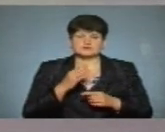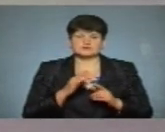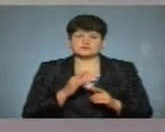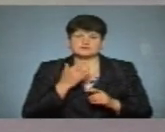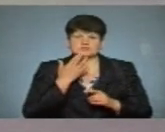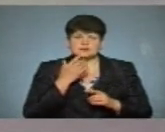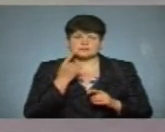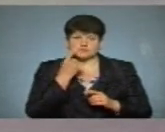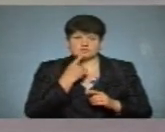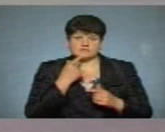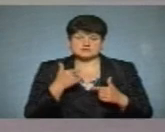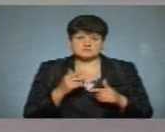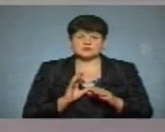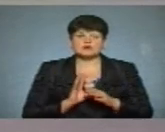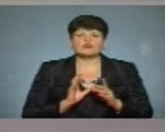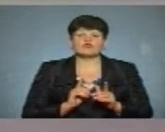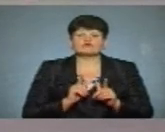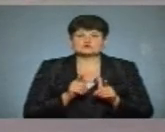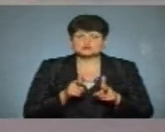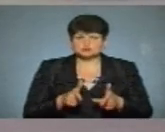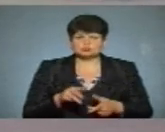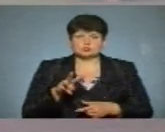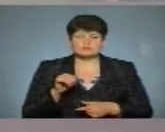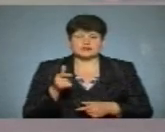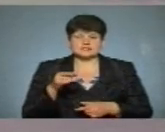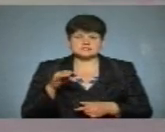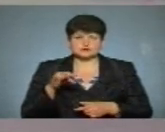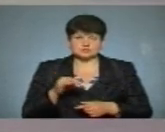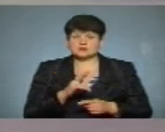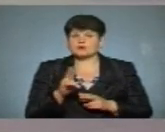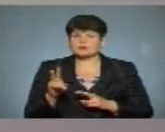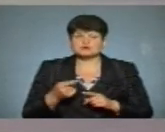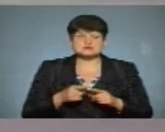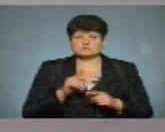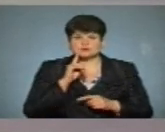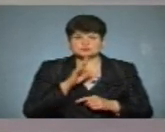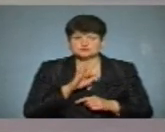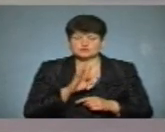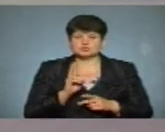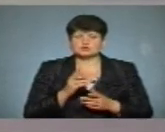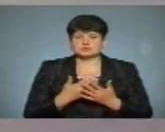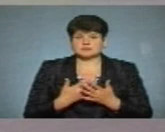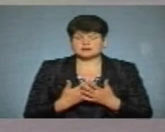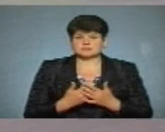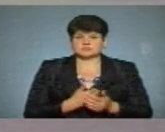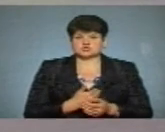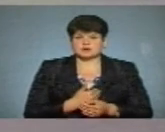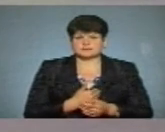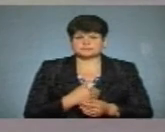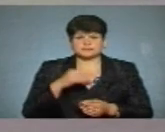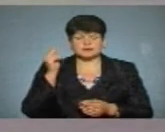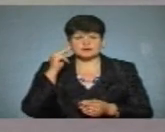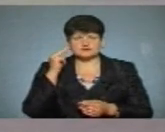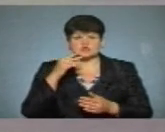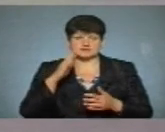на магістратуру. Все-таки і для деяких осіб це може бути незручність, хто, наприклад, бажає